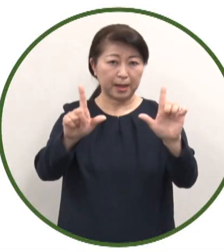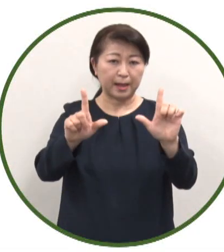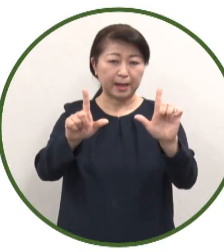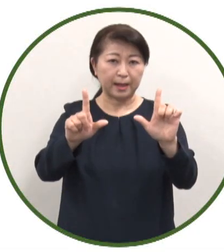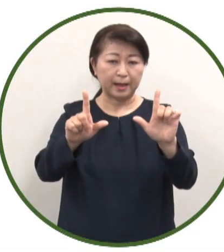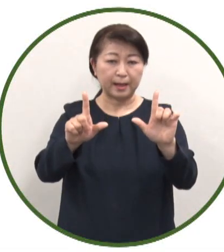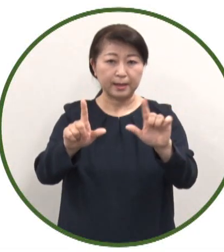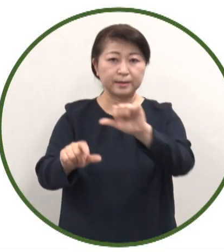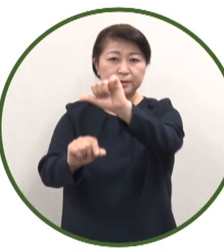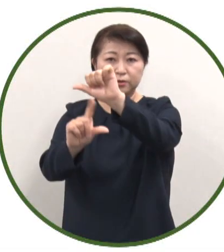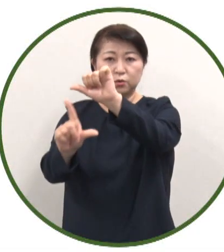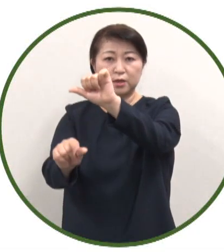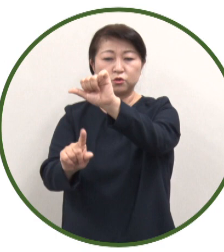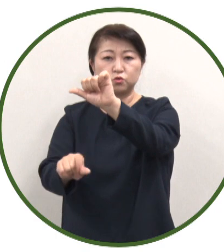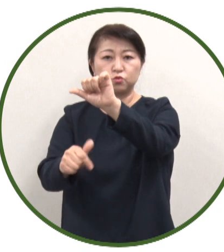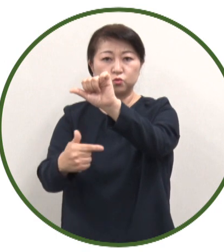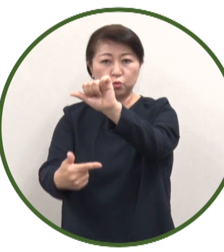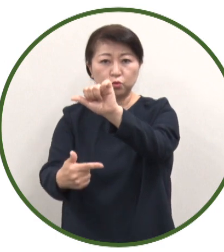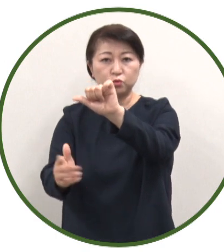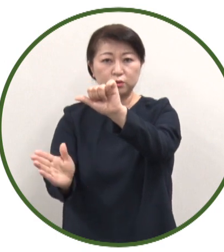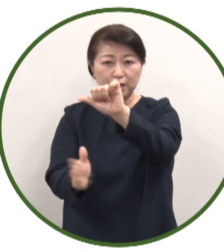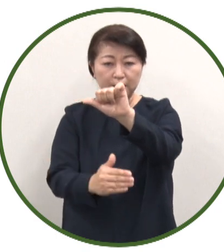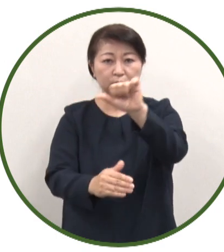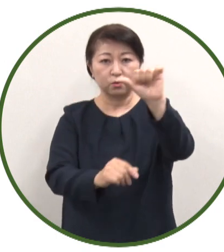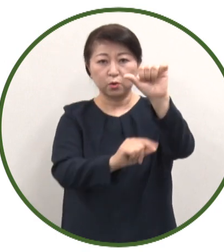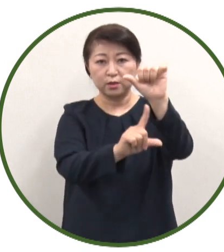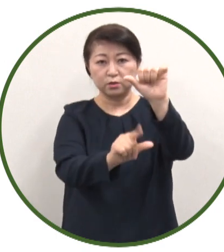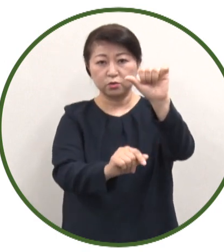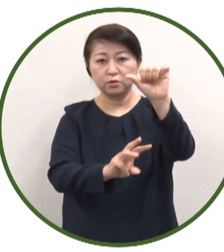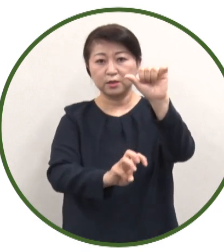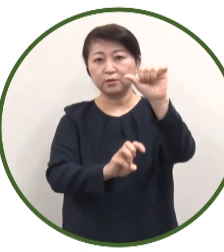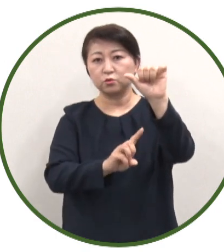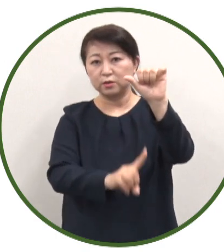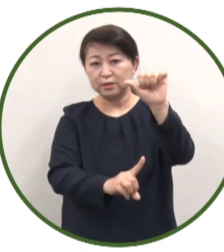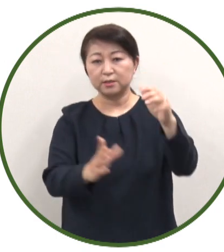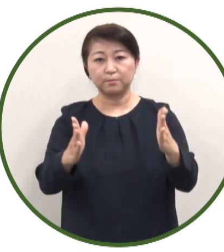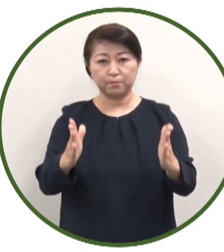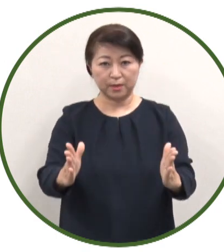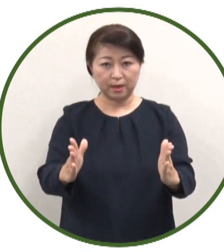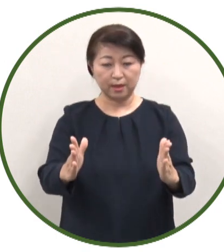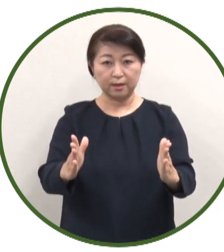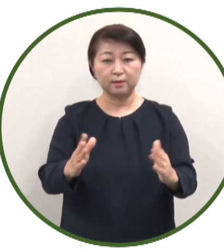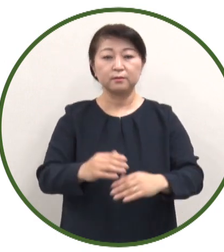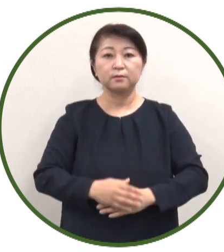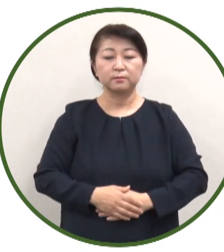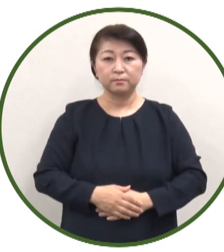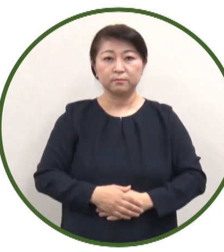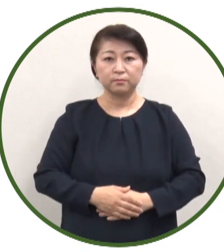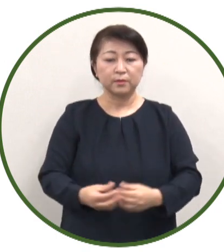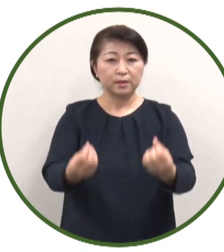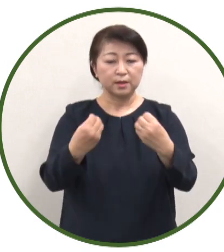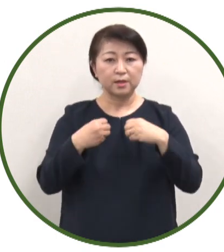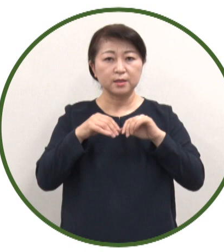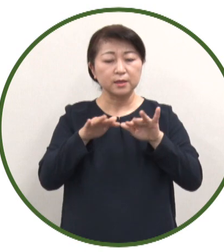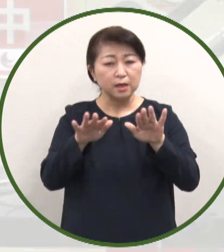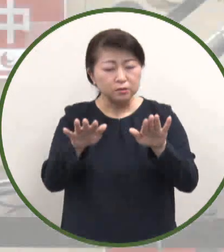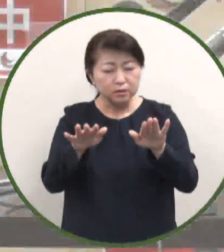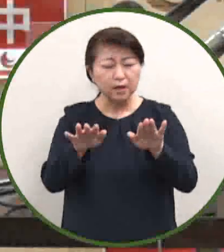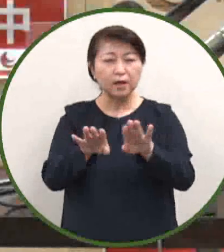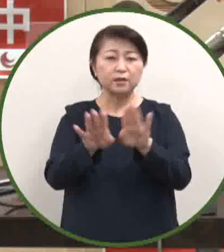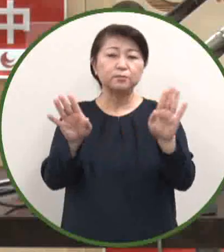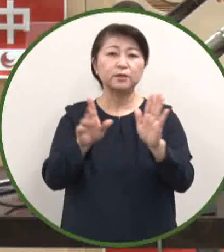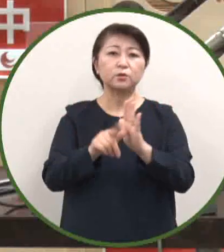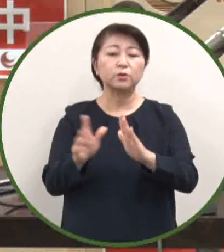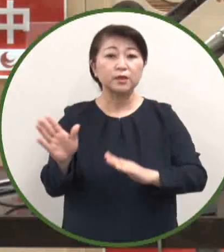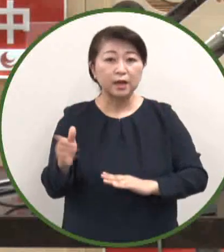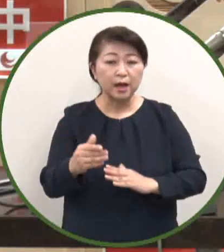は5月16日から5月31日となっております。感染拡大初期から他の自